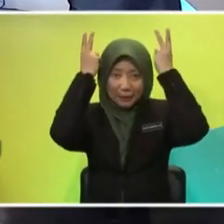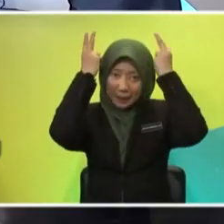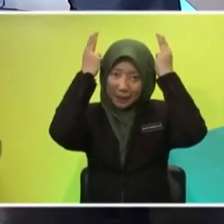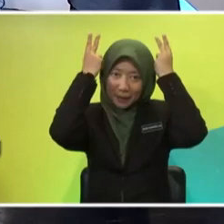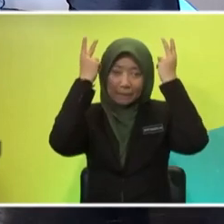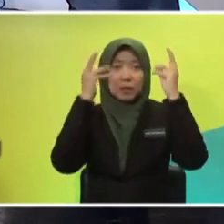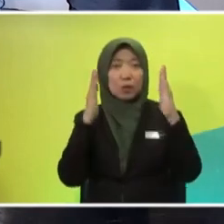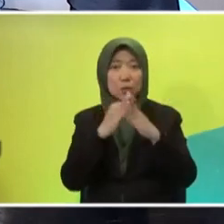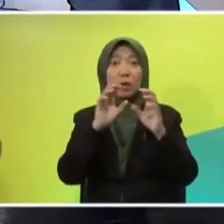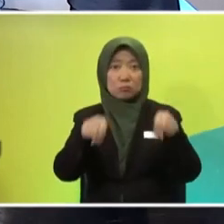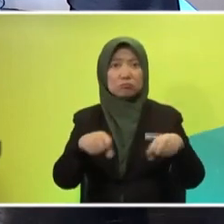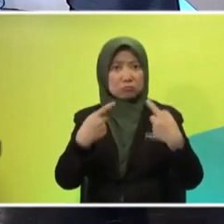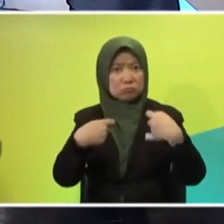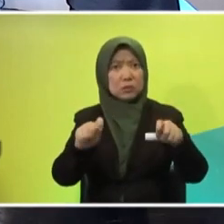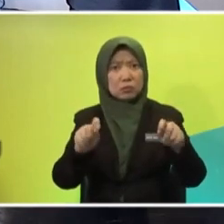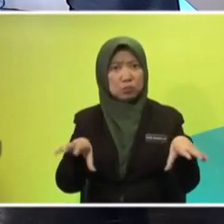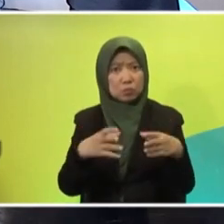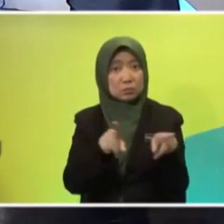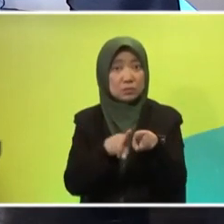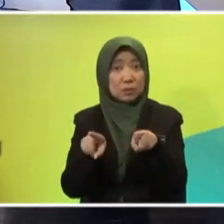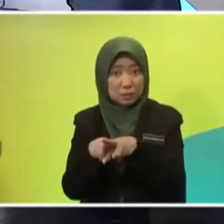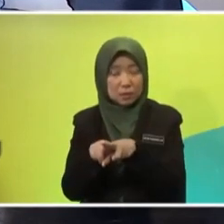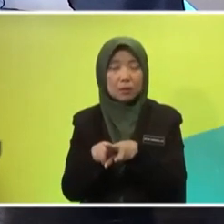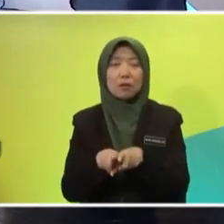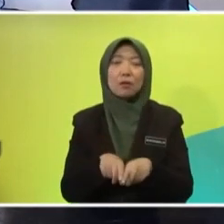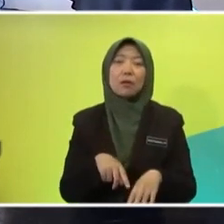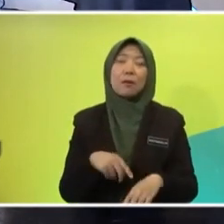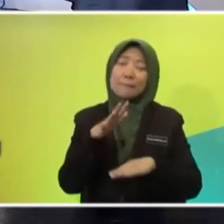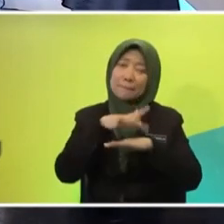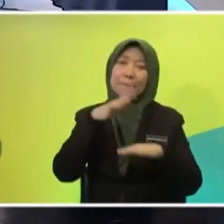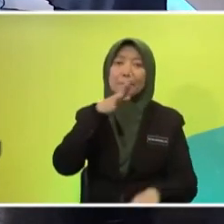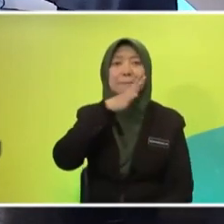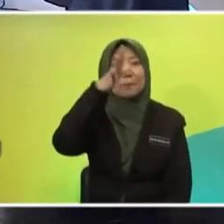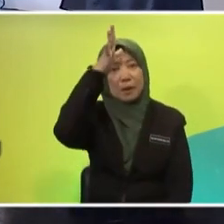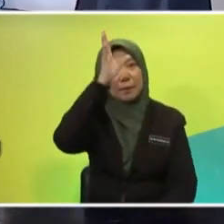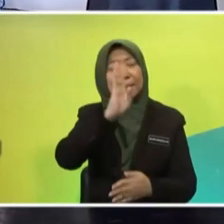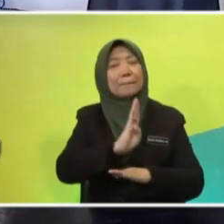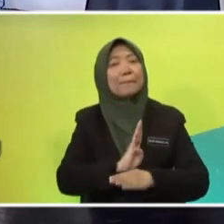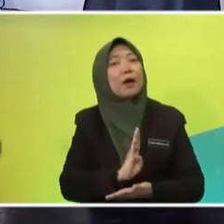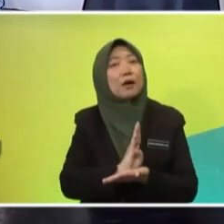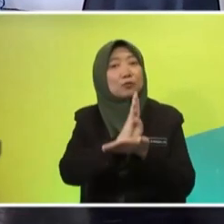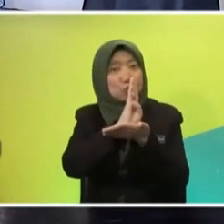Adik-adik kat rumah pun boleh cuba bersama dengan ibu bapa. Kalau nak lukis, kena